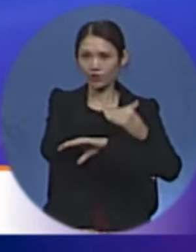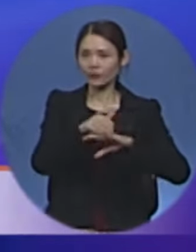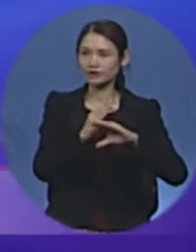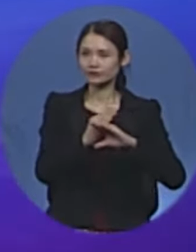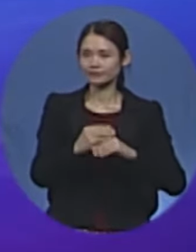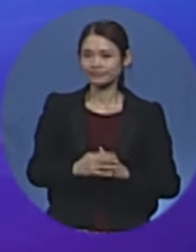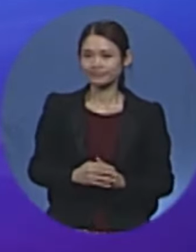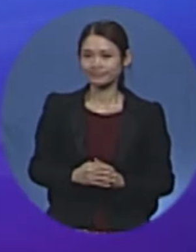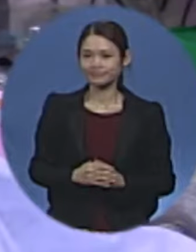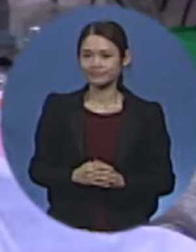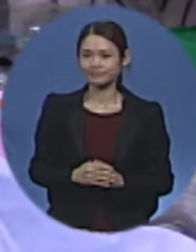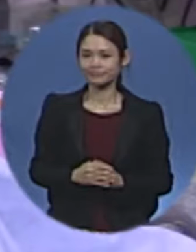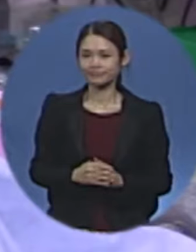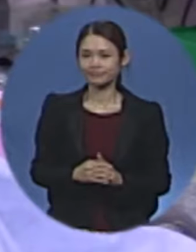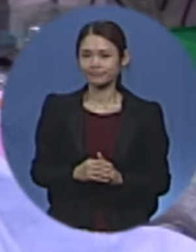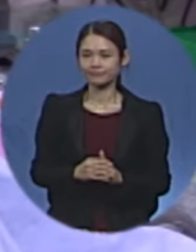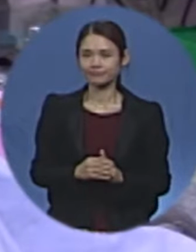기자입니다.